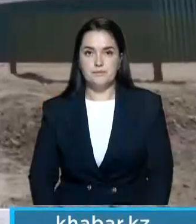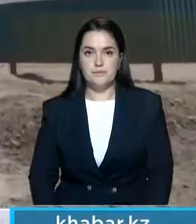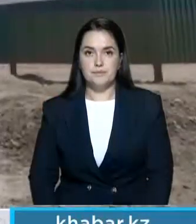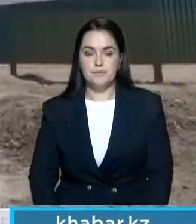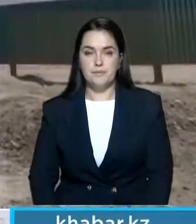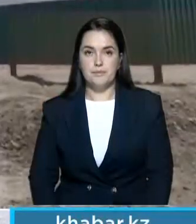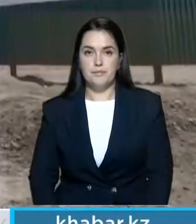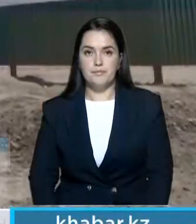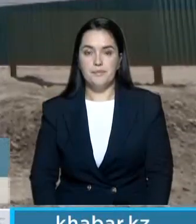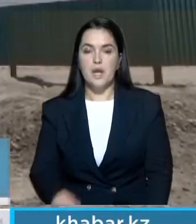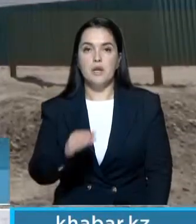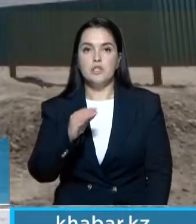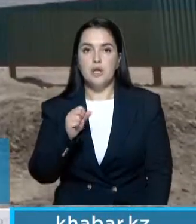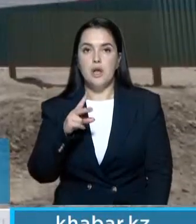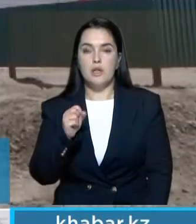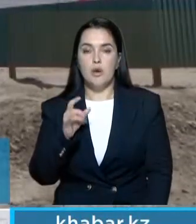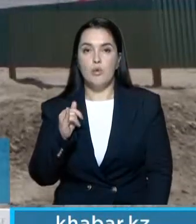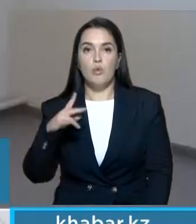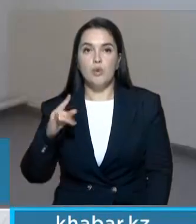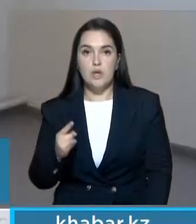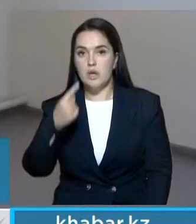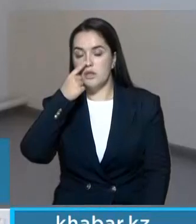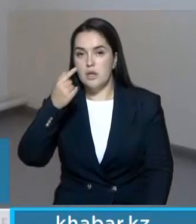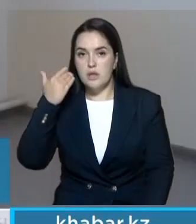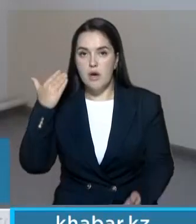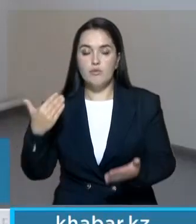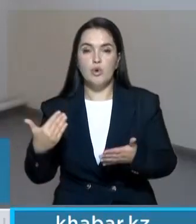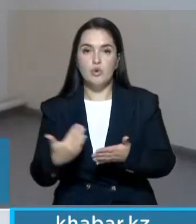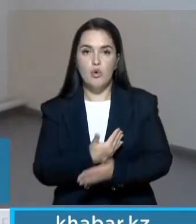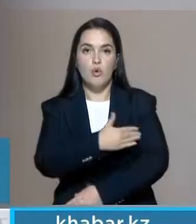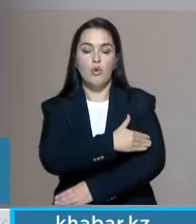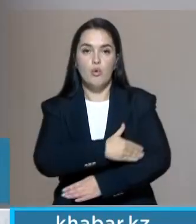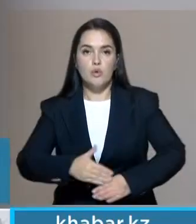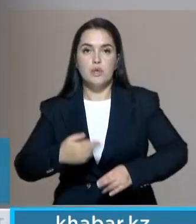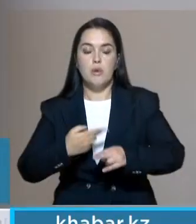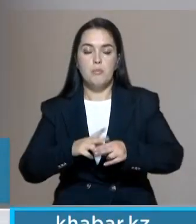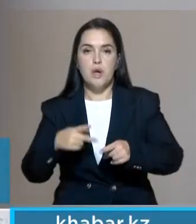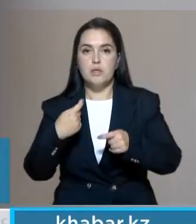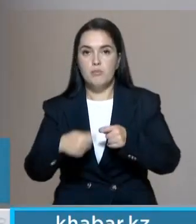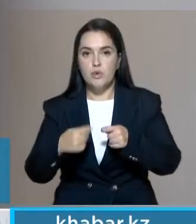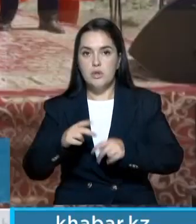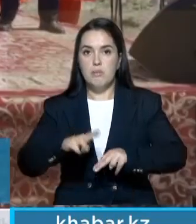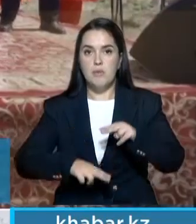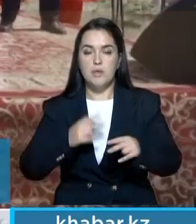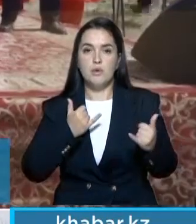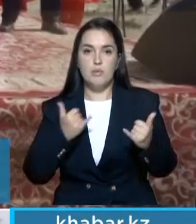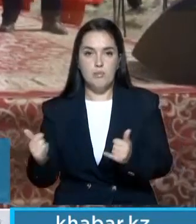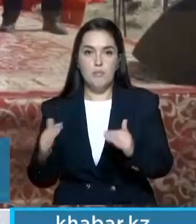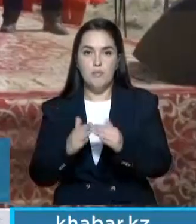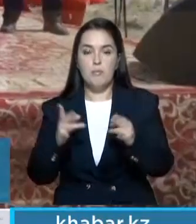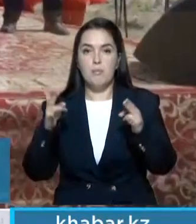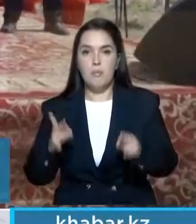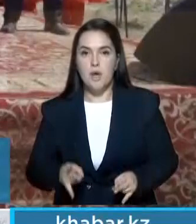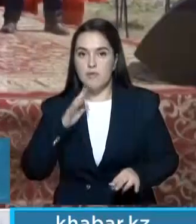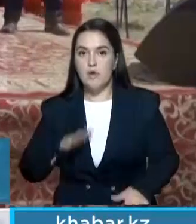На карте села Жалаулы недавно появилась новая улица. Здесь спонсоры построили дома для пострадавших от паводка. Коттеджи площадью 100